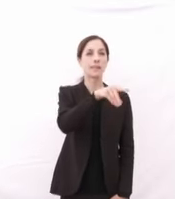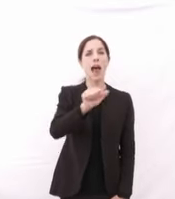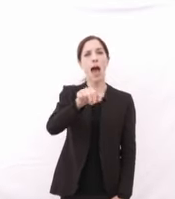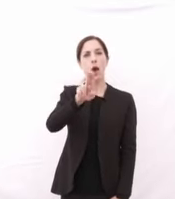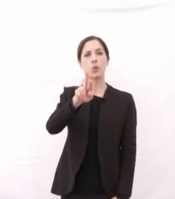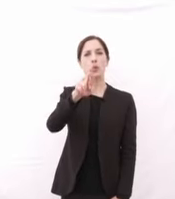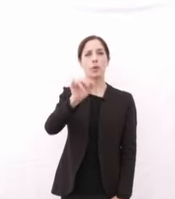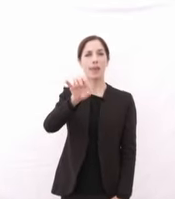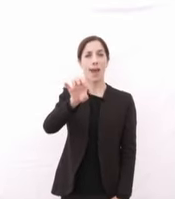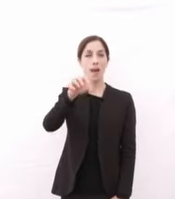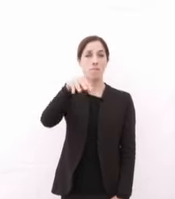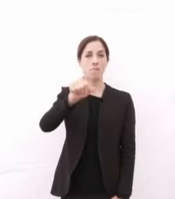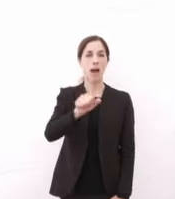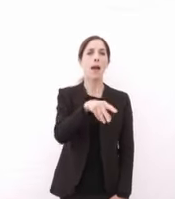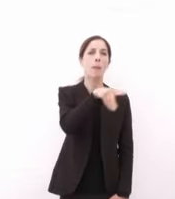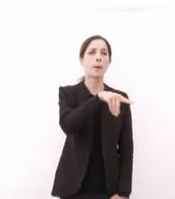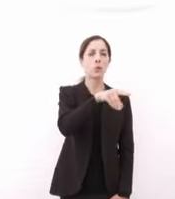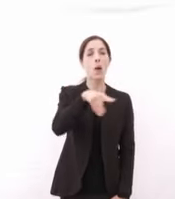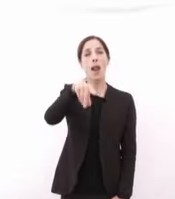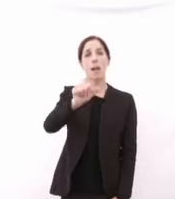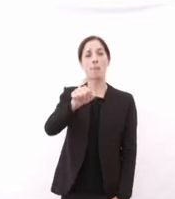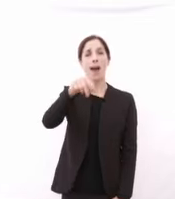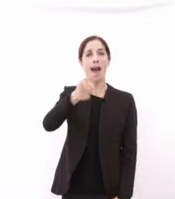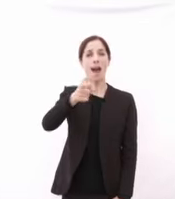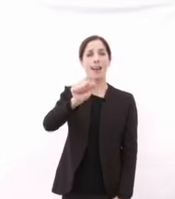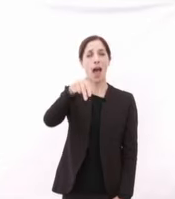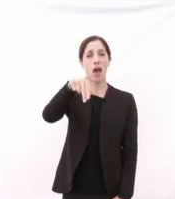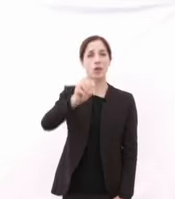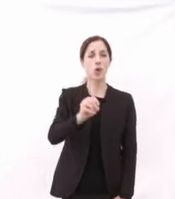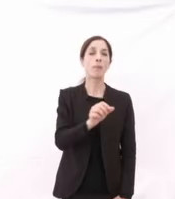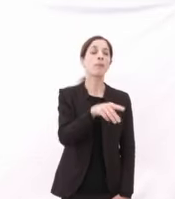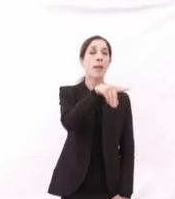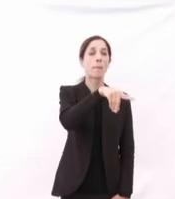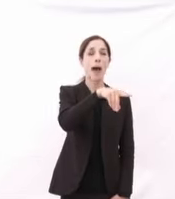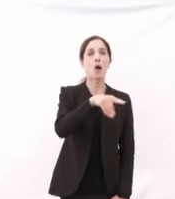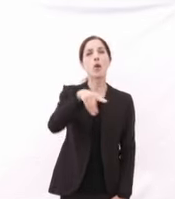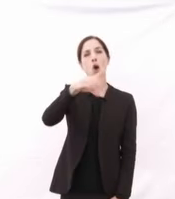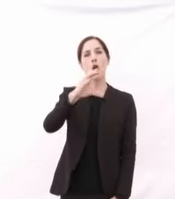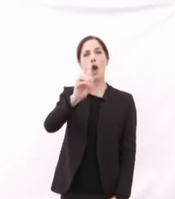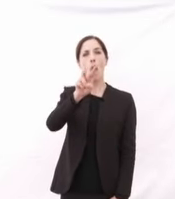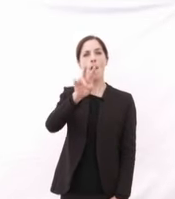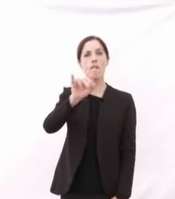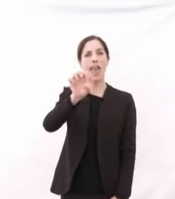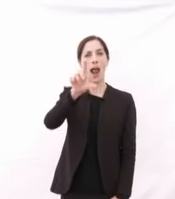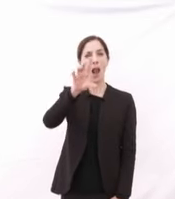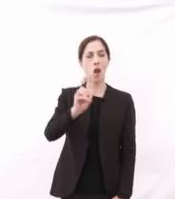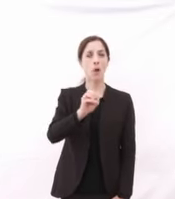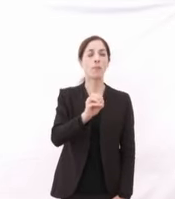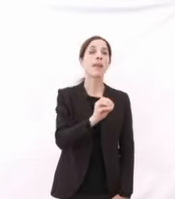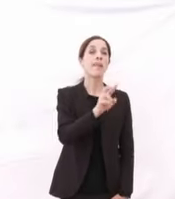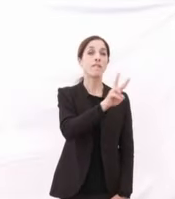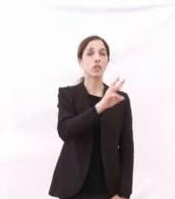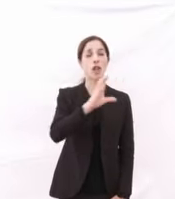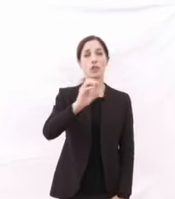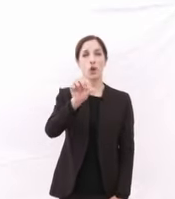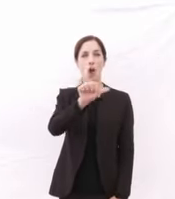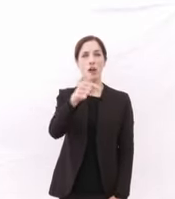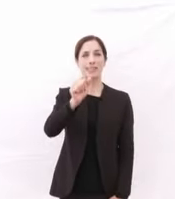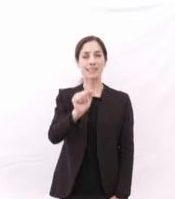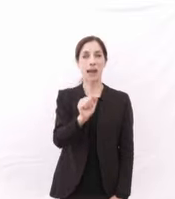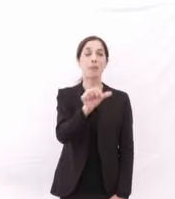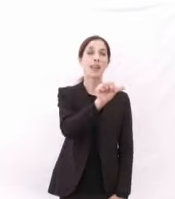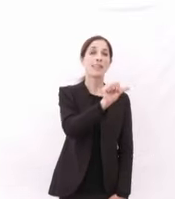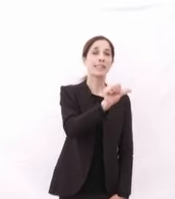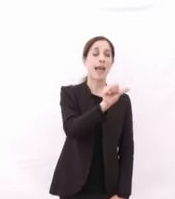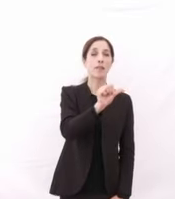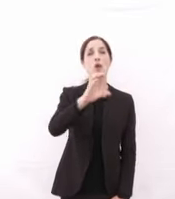Ariella, Pasquale Pagano, Paolo Coviello, Vincenzo Costa,